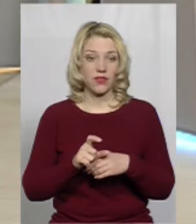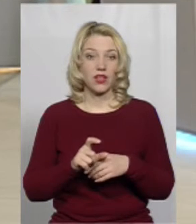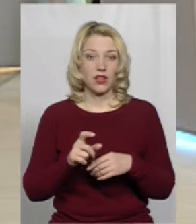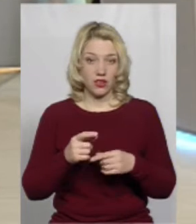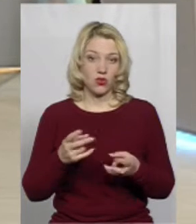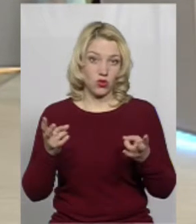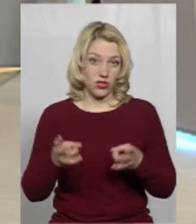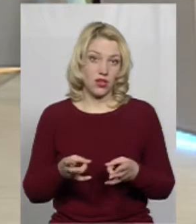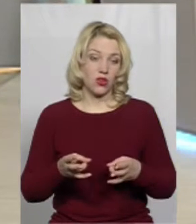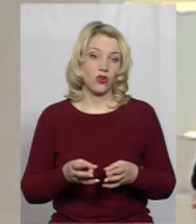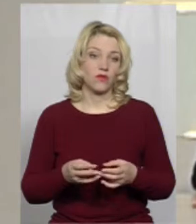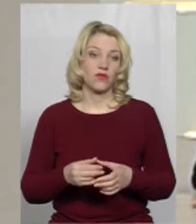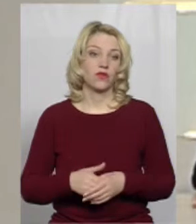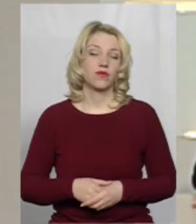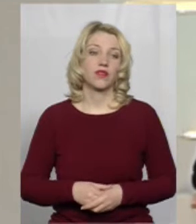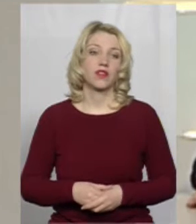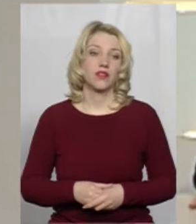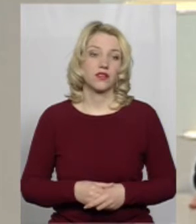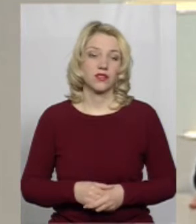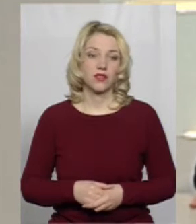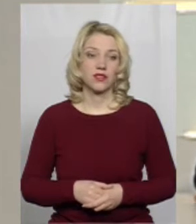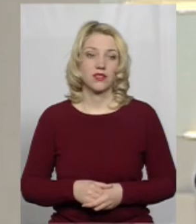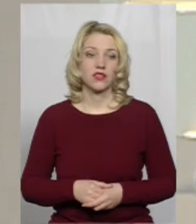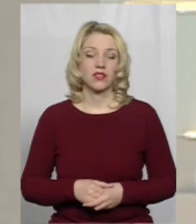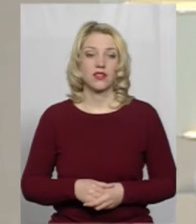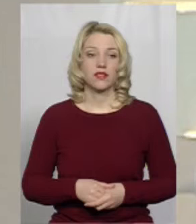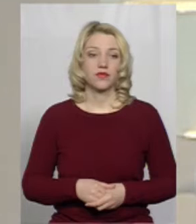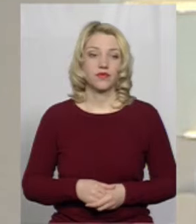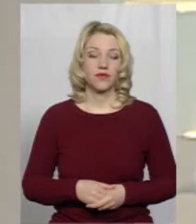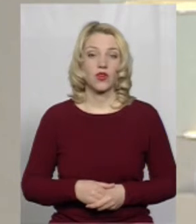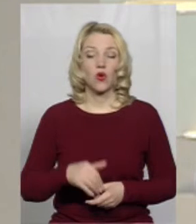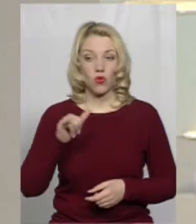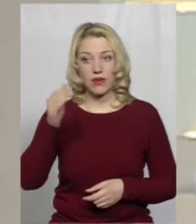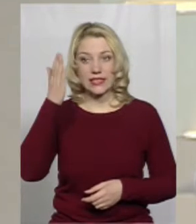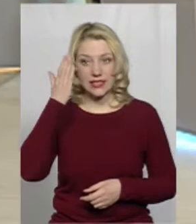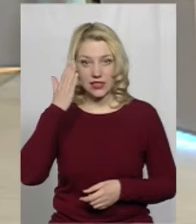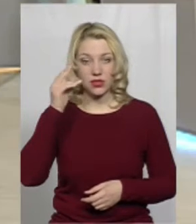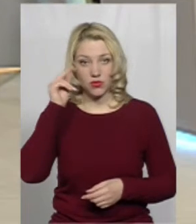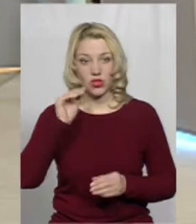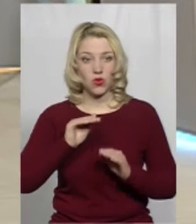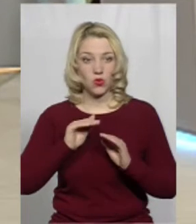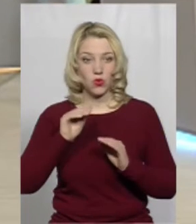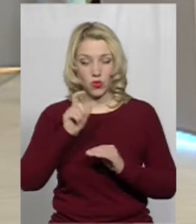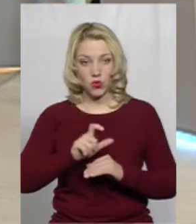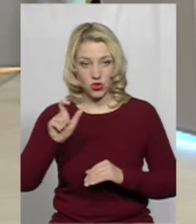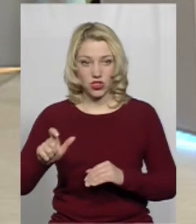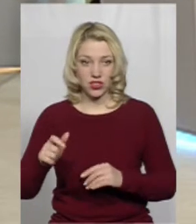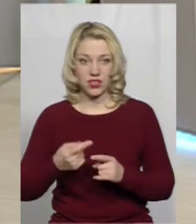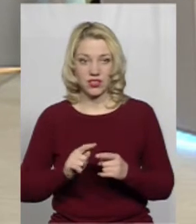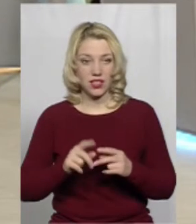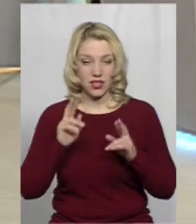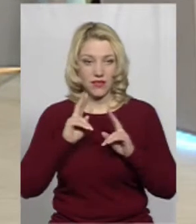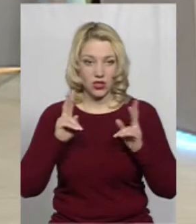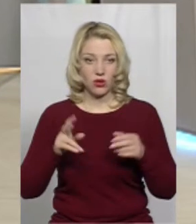недоцільно, доречно. У вас здібні учні? Звісно, невідомо.